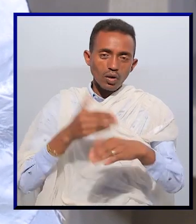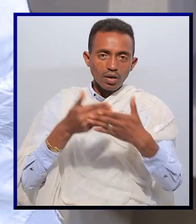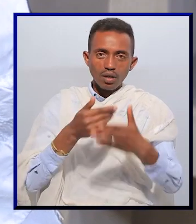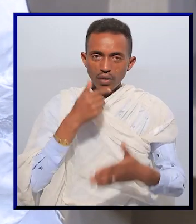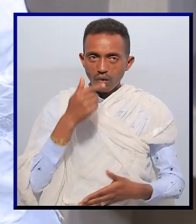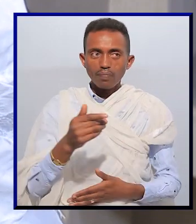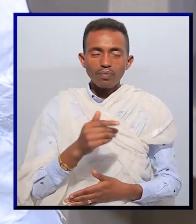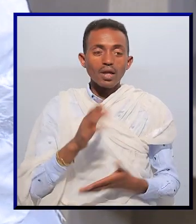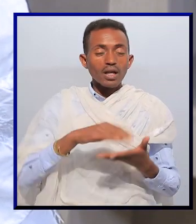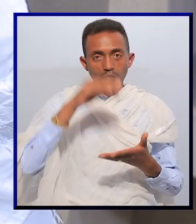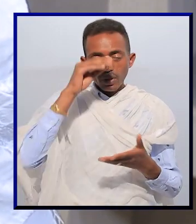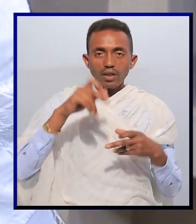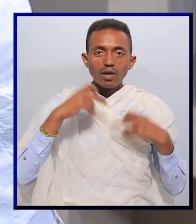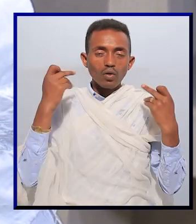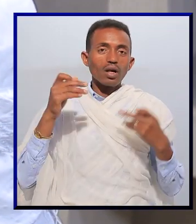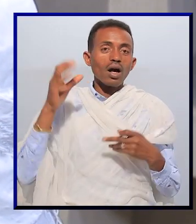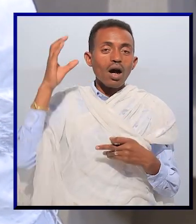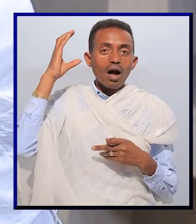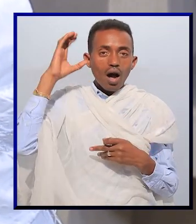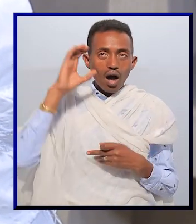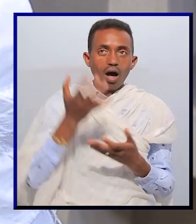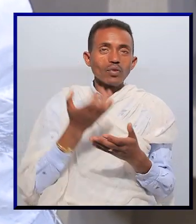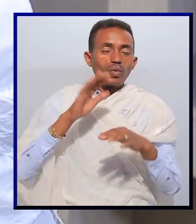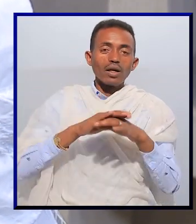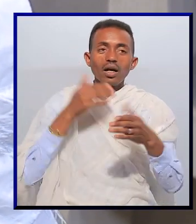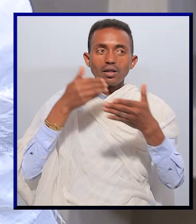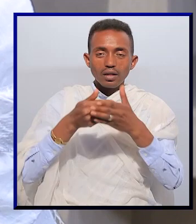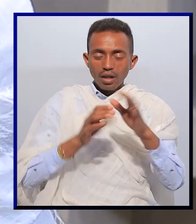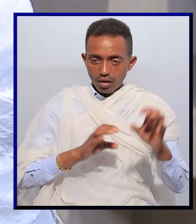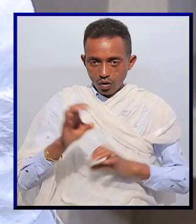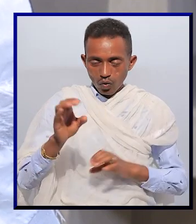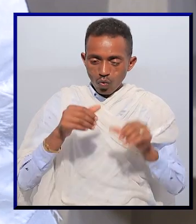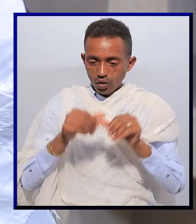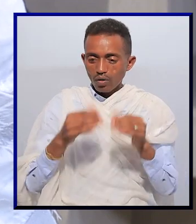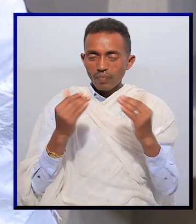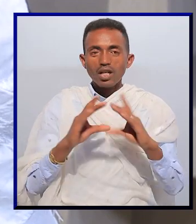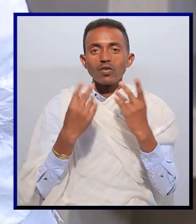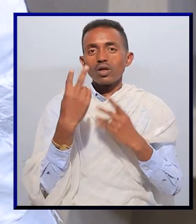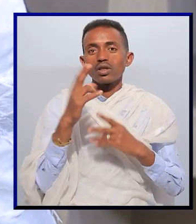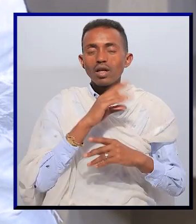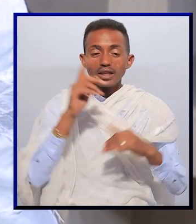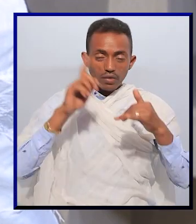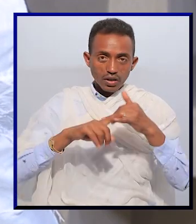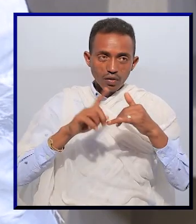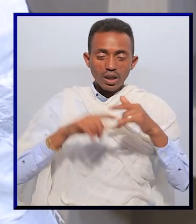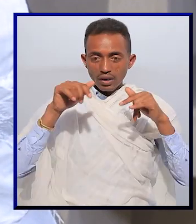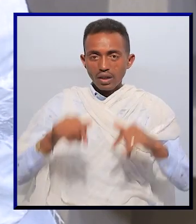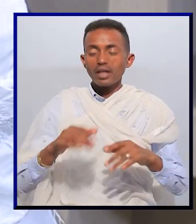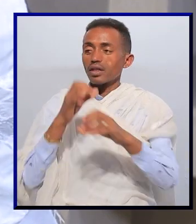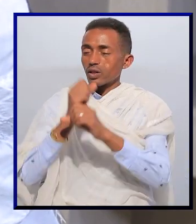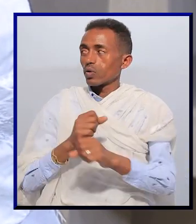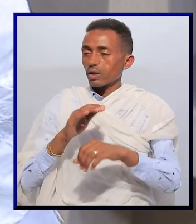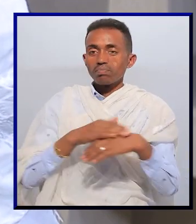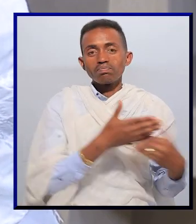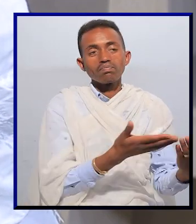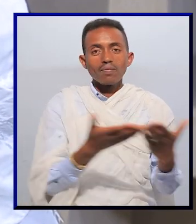የሚለውን ከመምህር ዲያቆን ሀብታሙ ይታዩ ጋር ያደረግነው ቆይታ ክፍል 2ንና የመጨረሻውን ዛሬ ዘንላችሁ